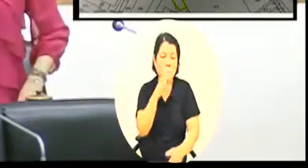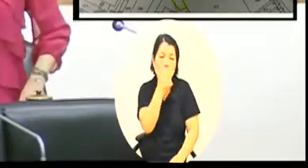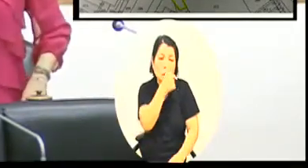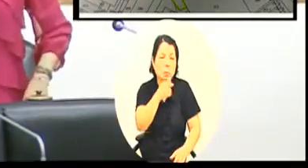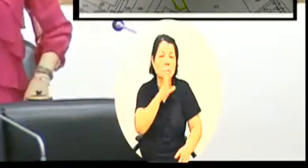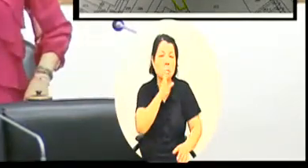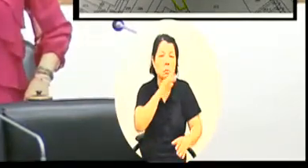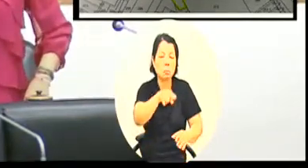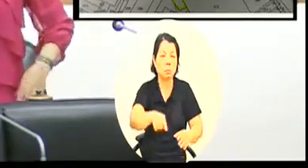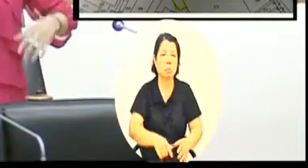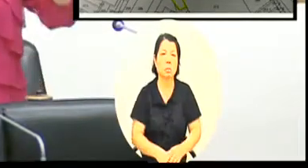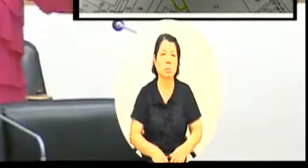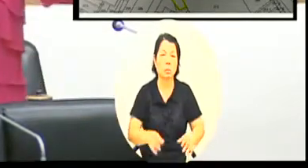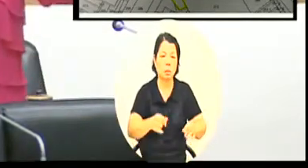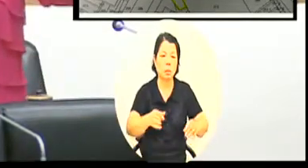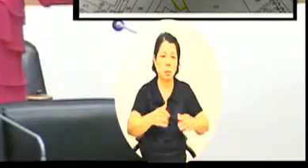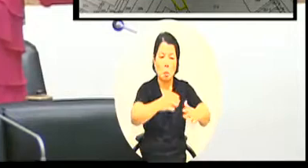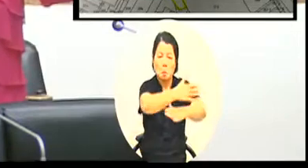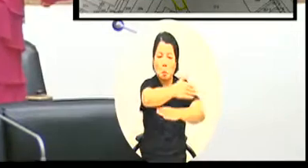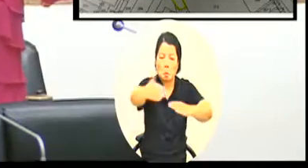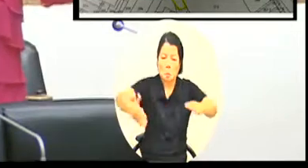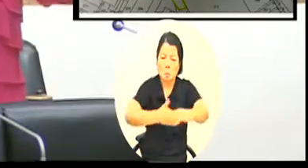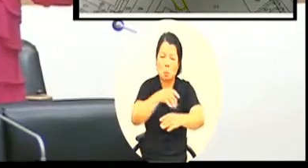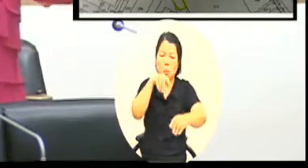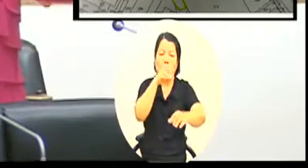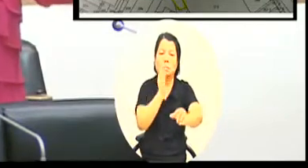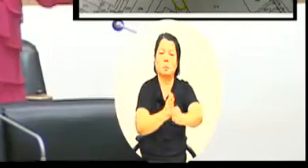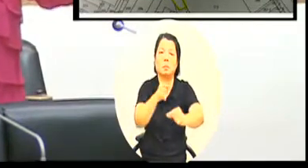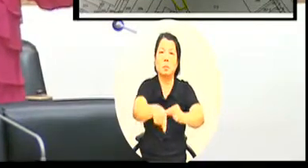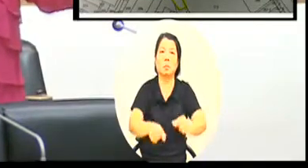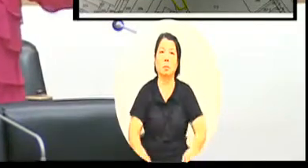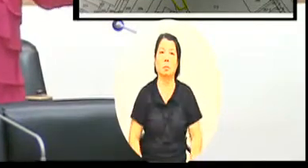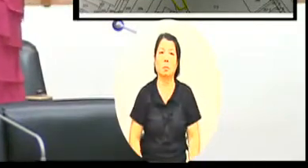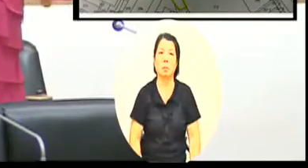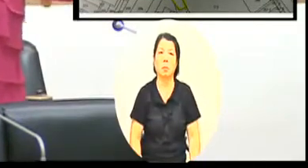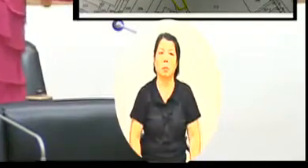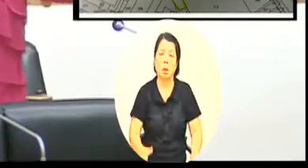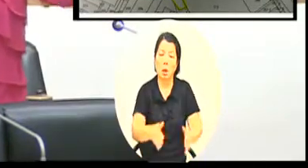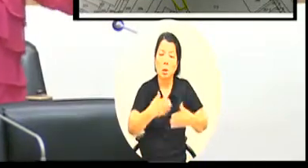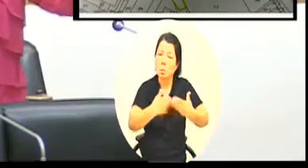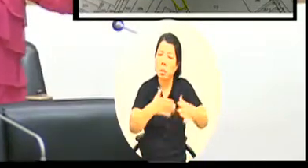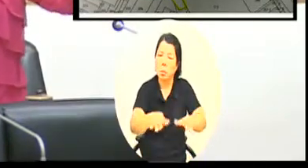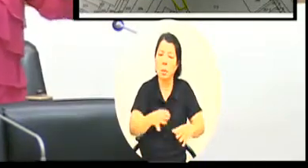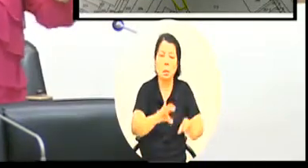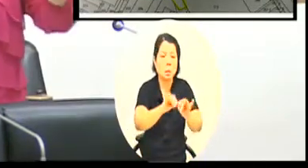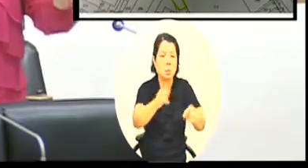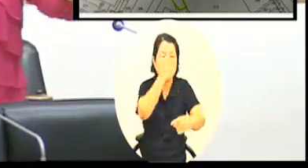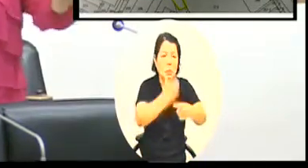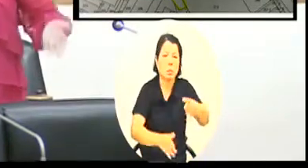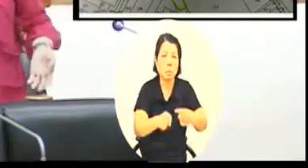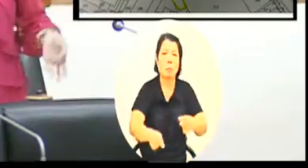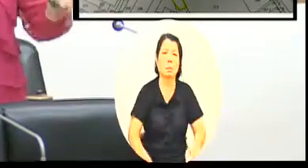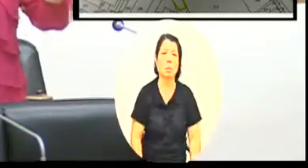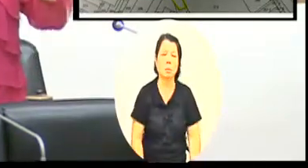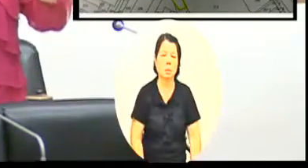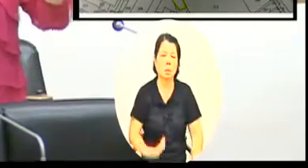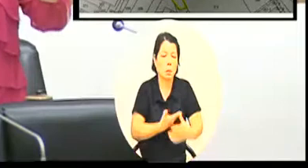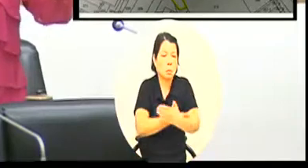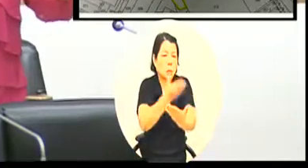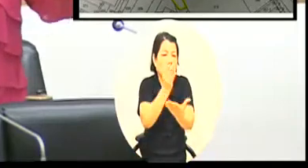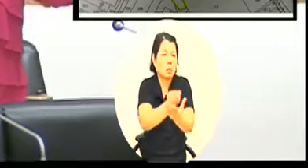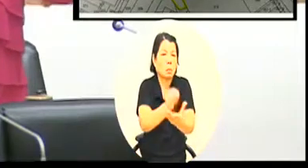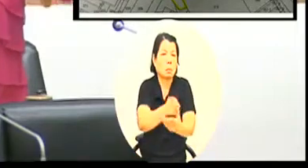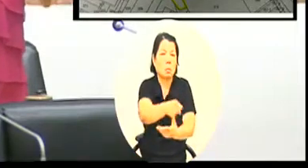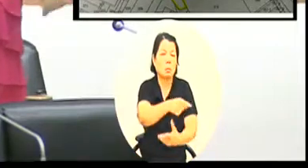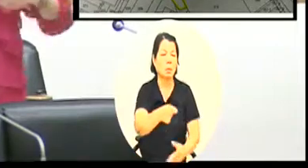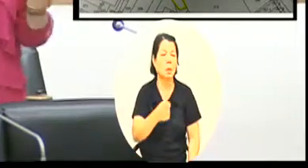面。就啊，所以说你说，要么你就不要把容积给人家砍半嘛，你用讲头的办法让有人